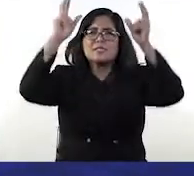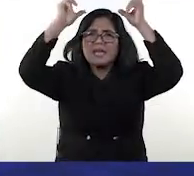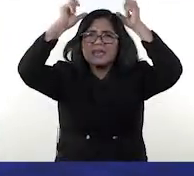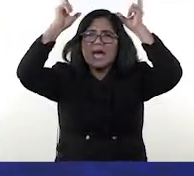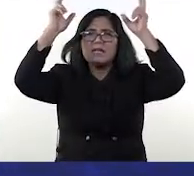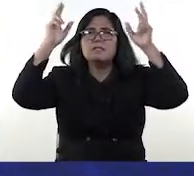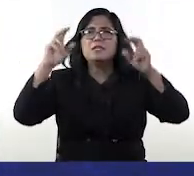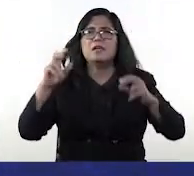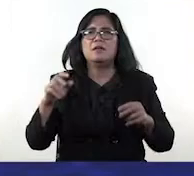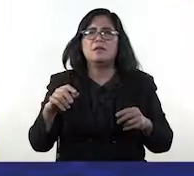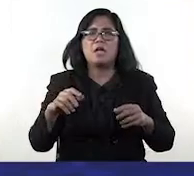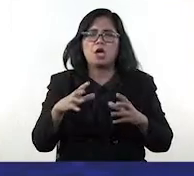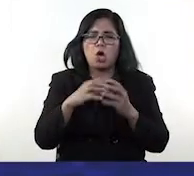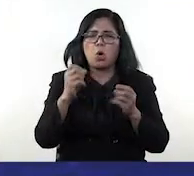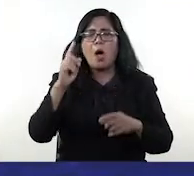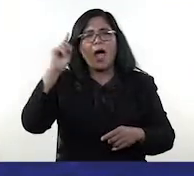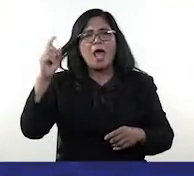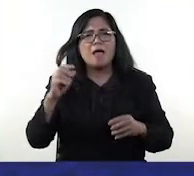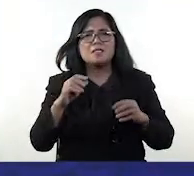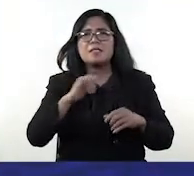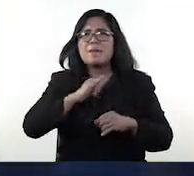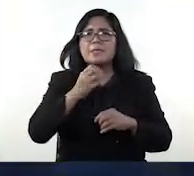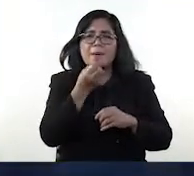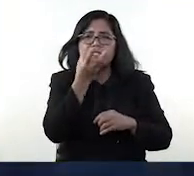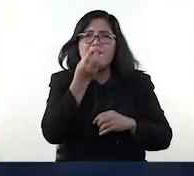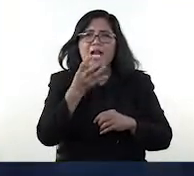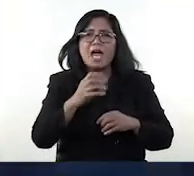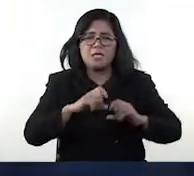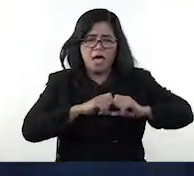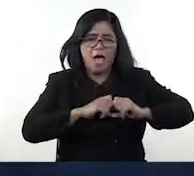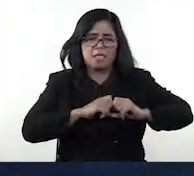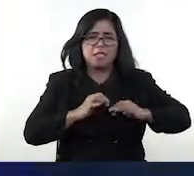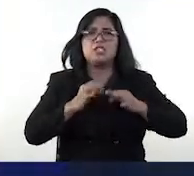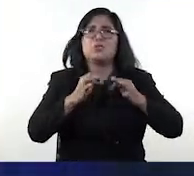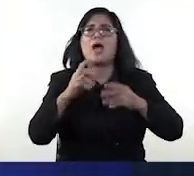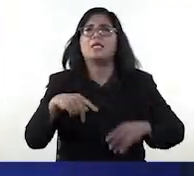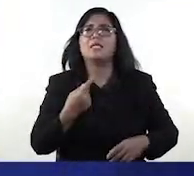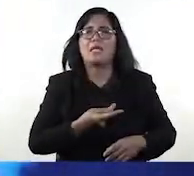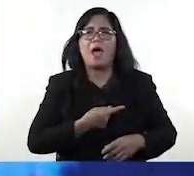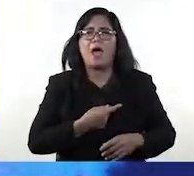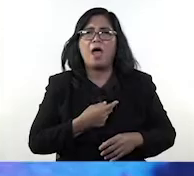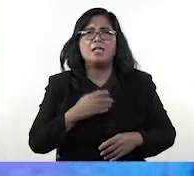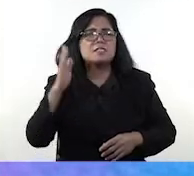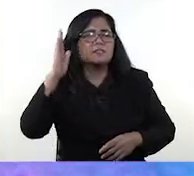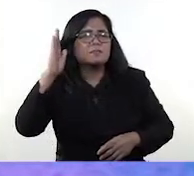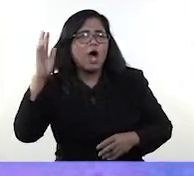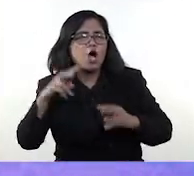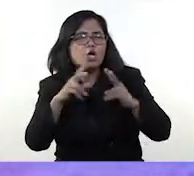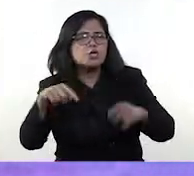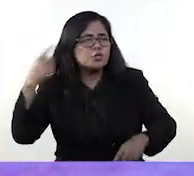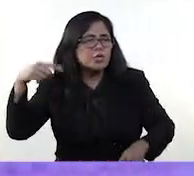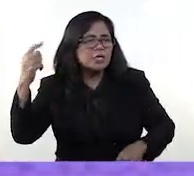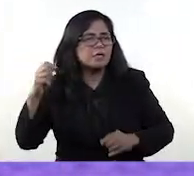Allah akan sama-sama bicara di hati kita dijiwa dipikiran kita yang makin sering kita dengar dengan